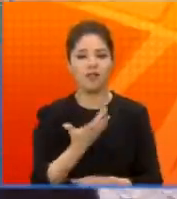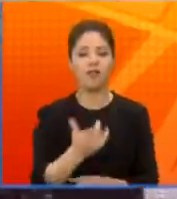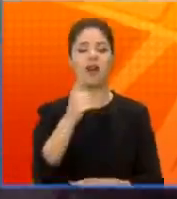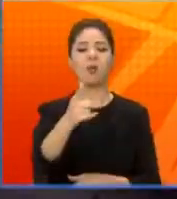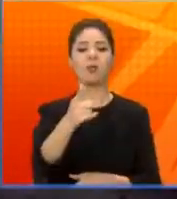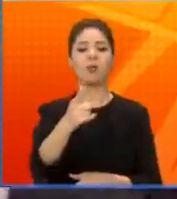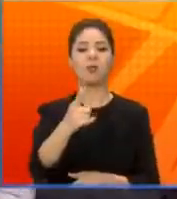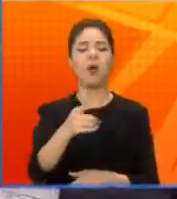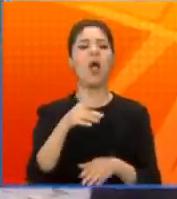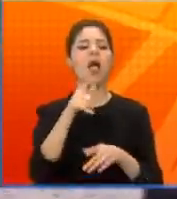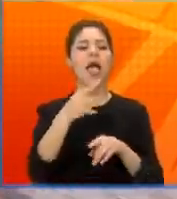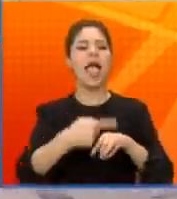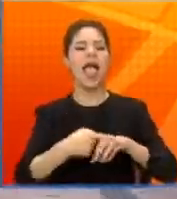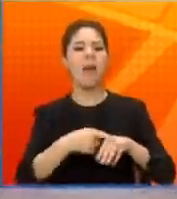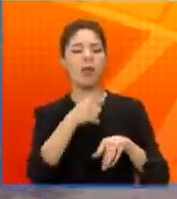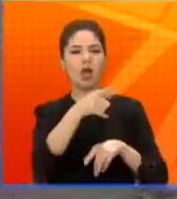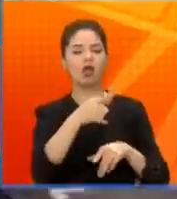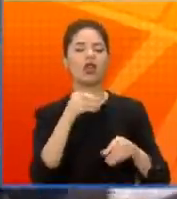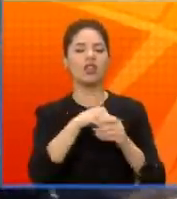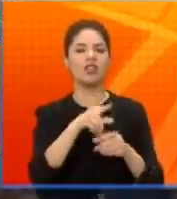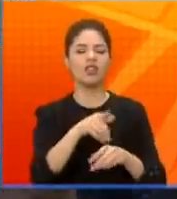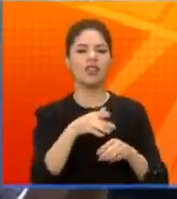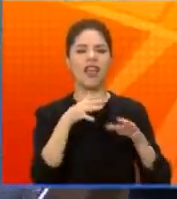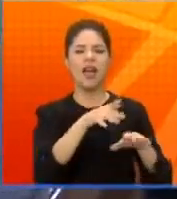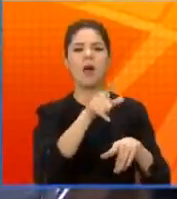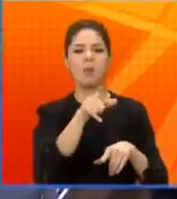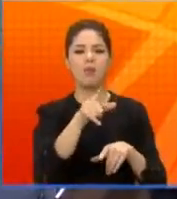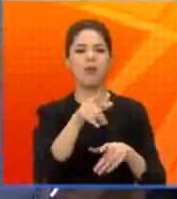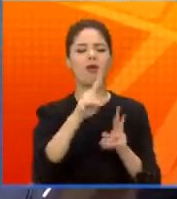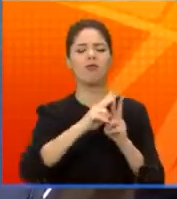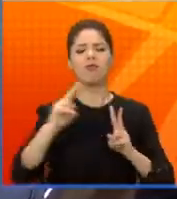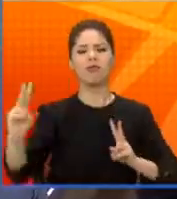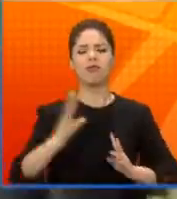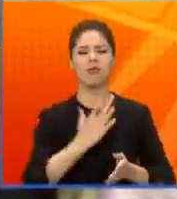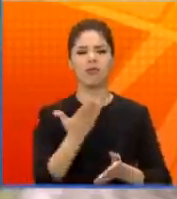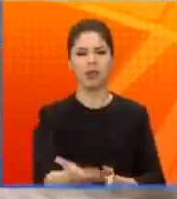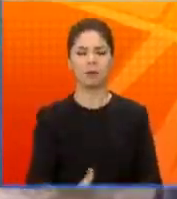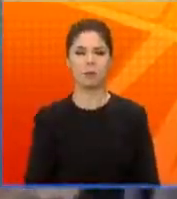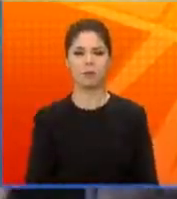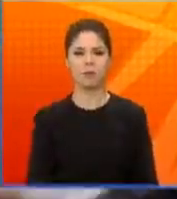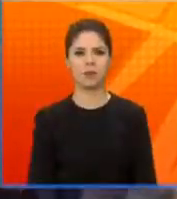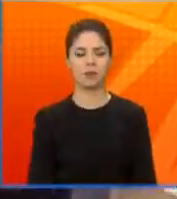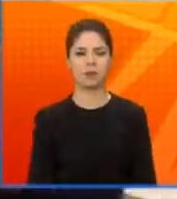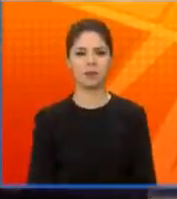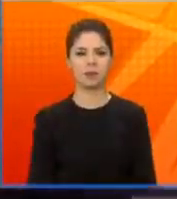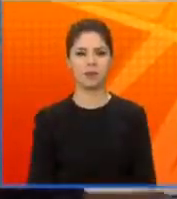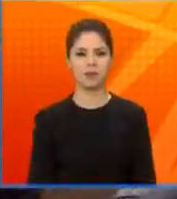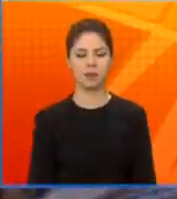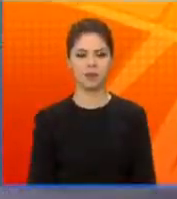yüzden Eminönü'nde bugün Türk kahvesi satan dükkanların önünde de işte böyle kuyruk var.